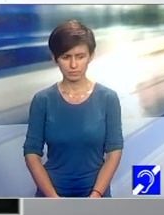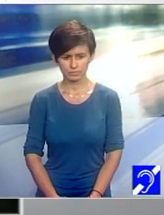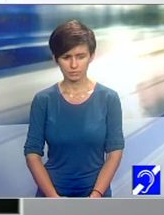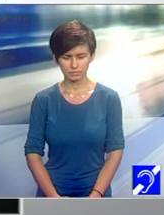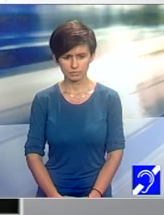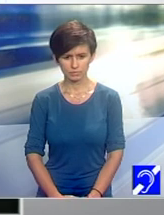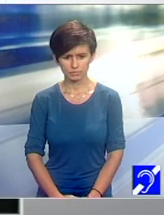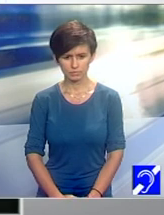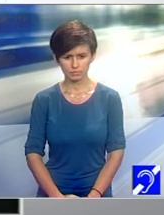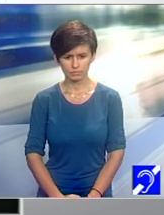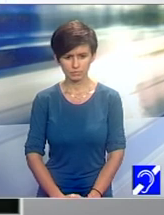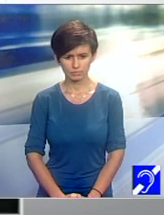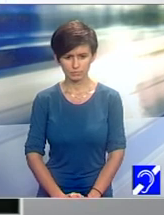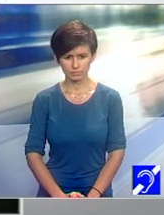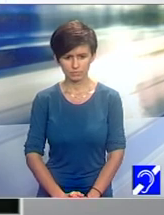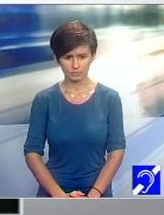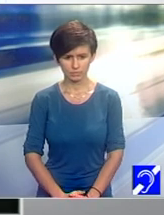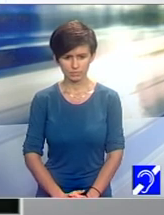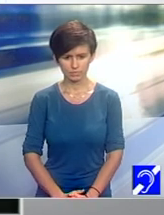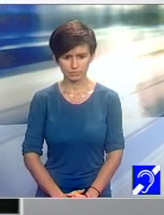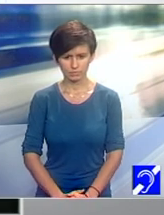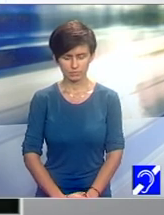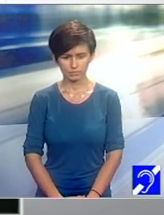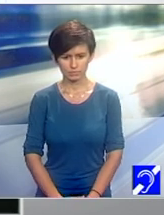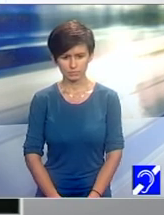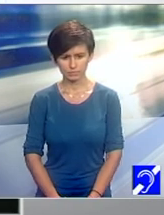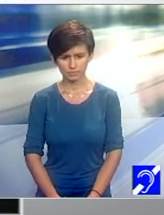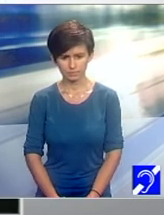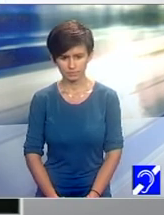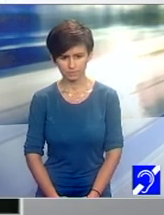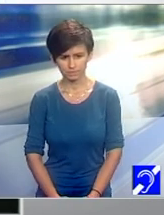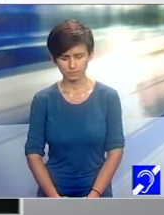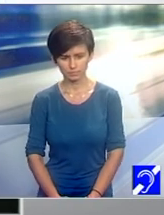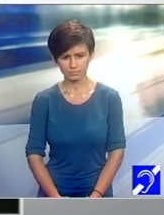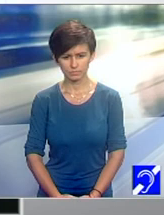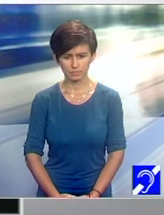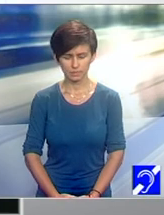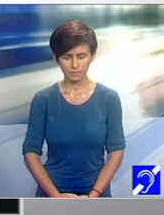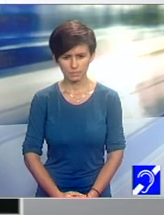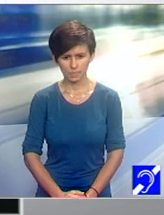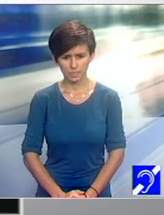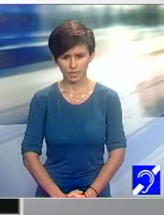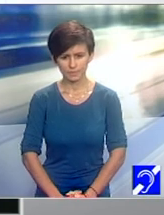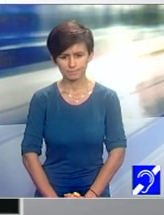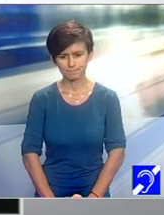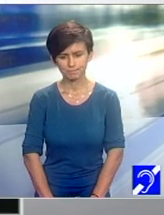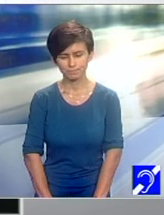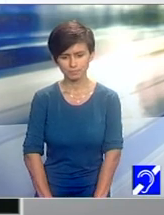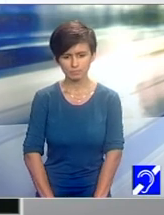tying together the universities in Romania and the university at Beersheba, our university.